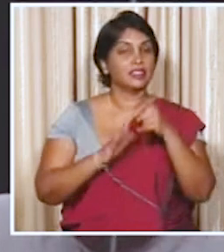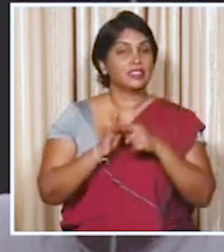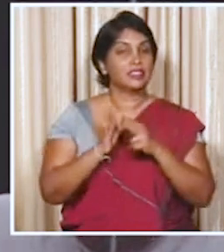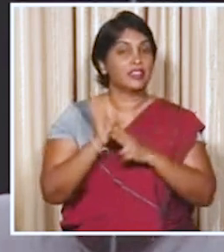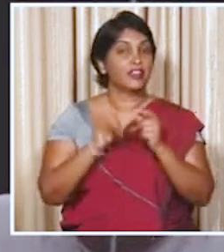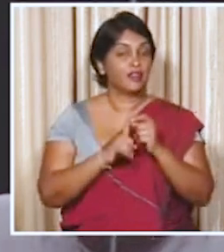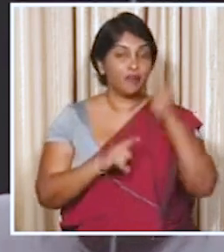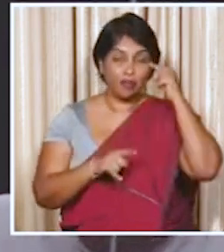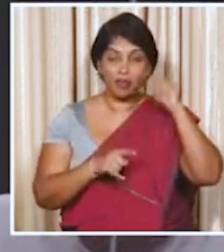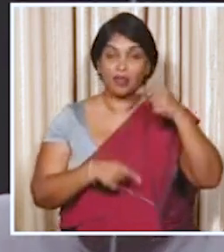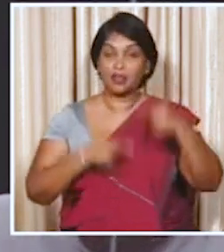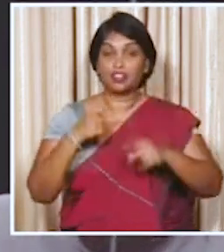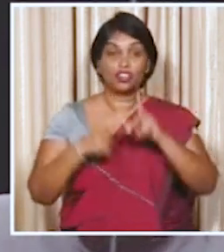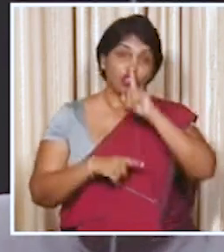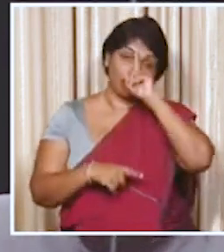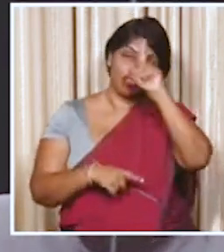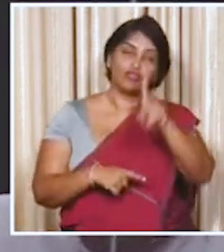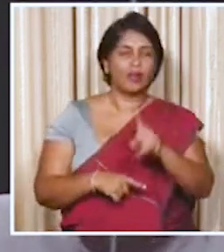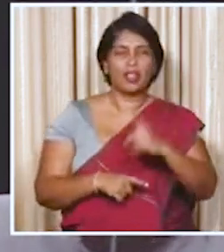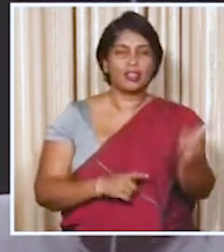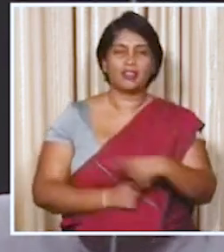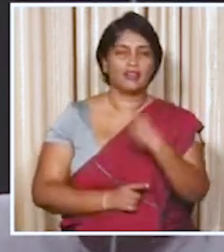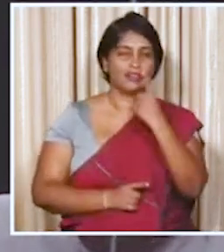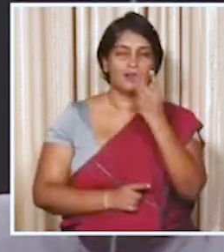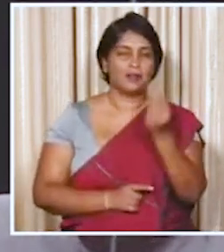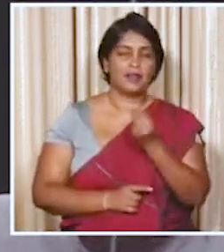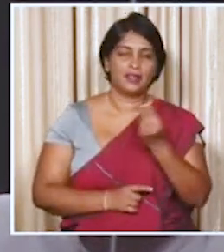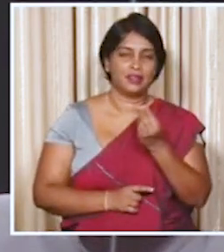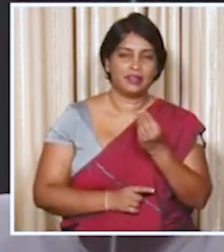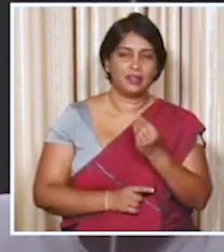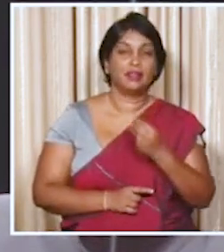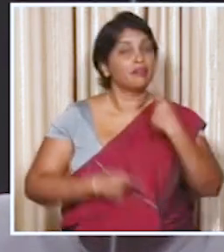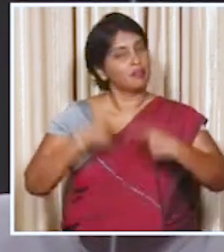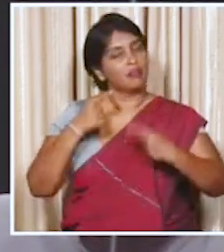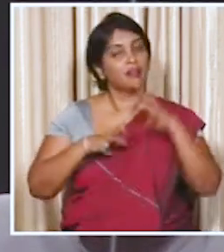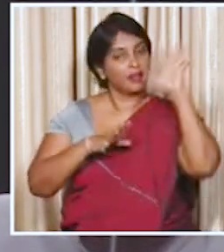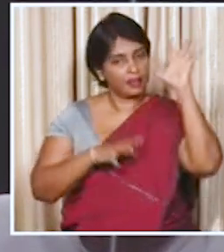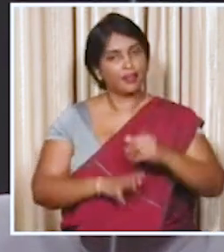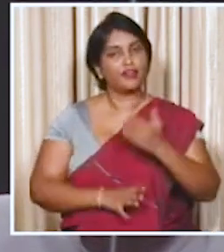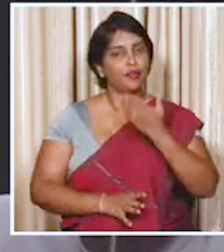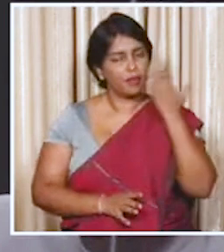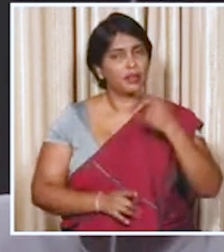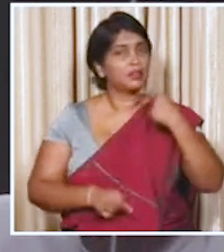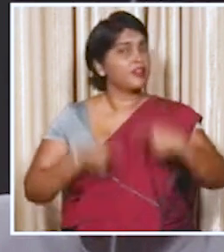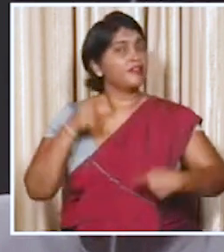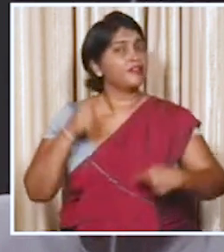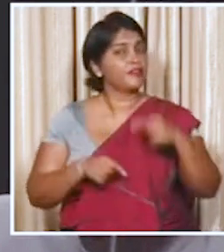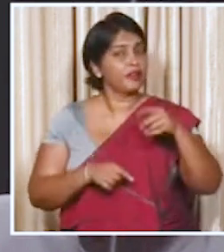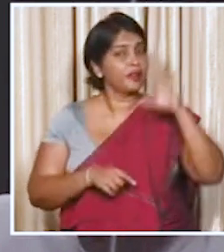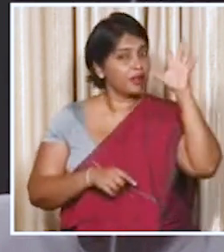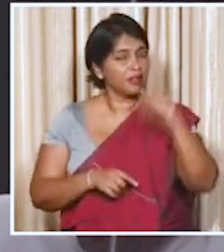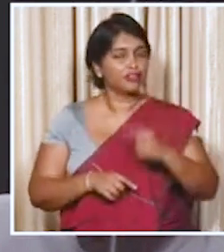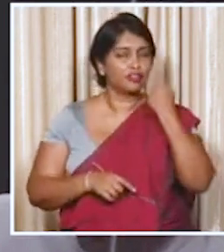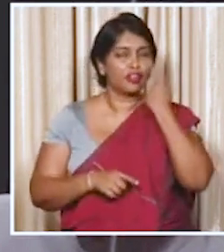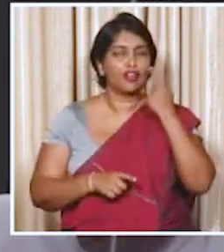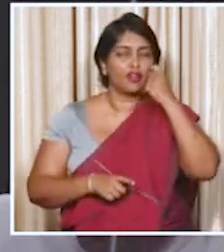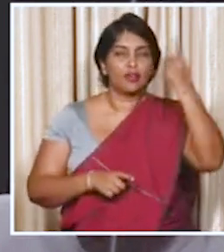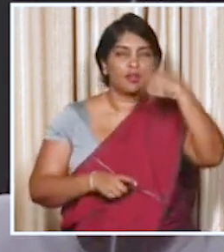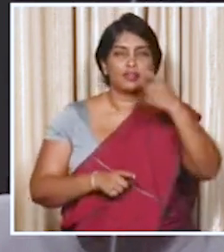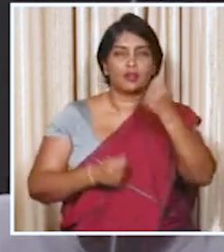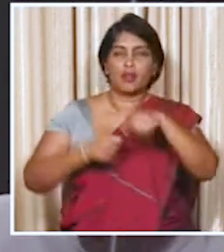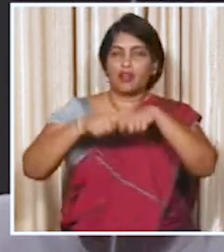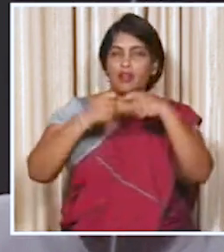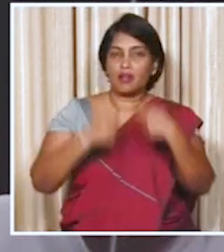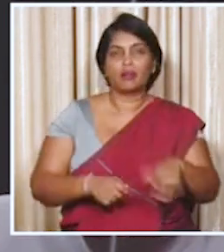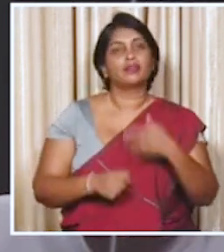පෙරමුණ ගැන විවාදයක් තියෙනවා නම් සතියක් පුළුවන්. දවසක් මදි. කියන්න පුළුවන්. ඒ විවාදය අපිට ගේන්න පුළුවන්. ඒ විවාදය ගෙනෙලා මේ අහිංසක මිනිස්සුන්ගේ සල්ලි නාස්ති